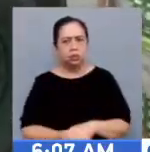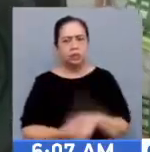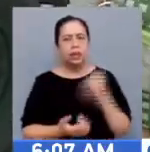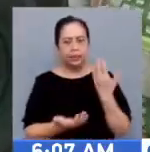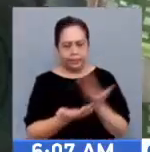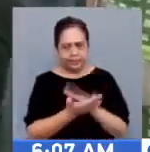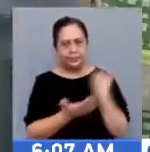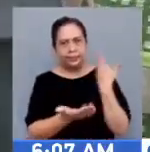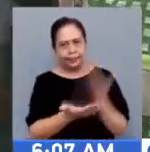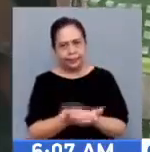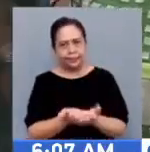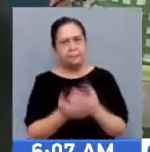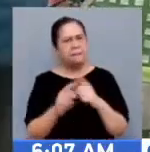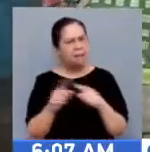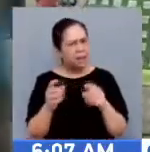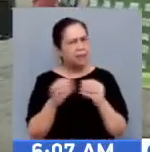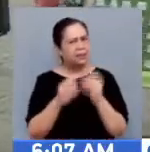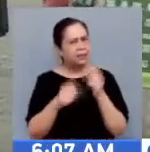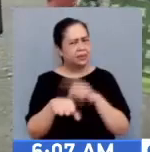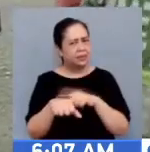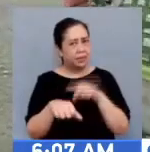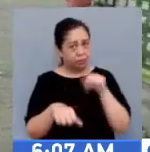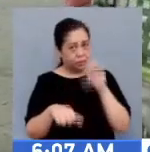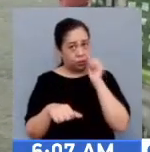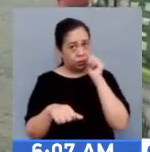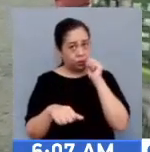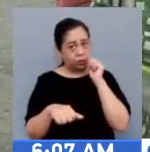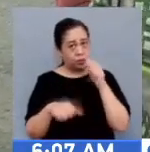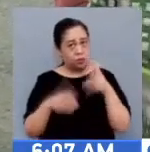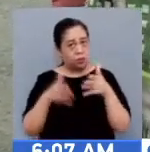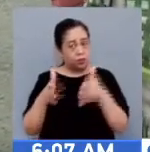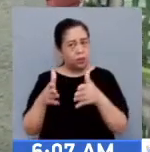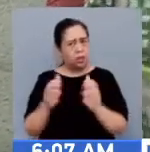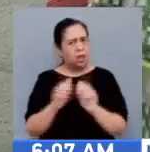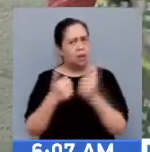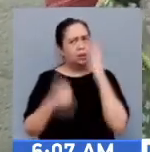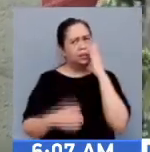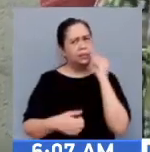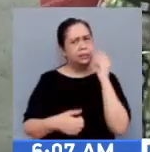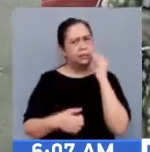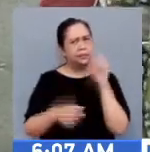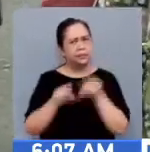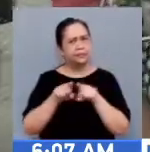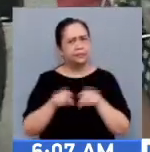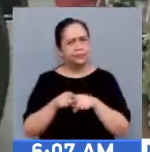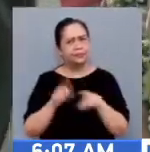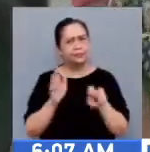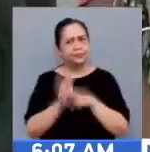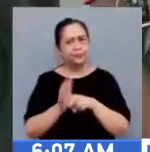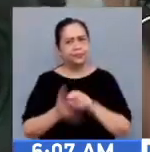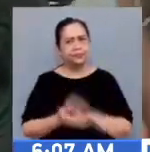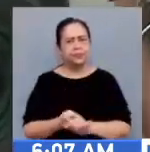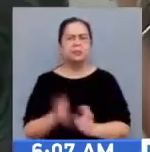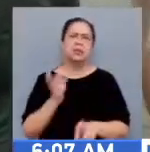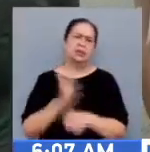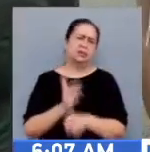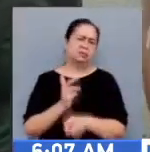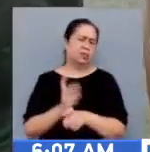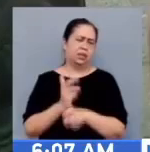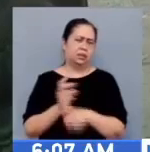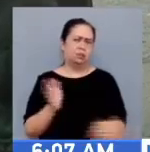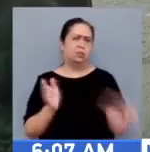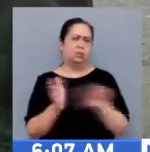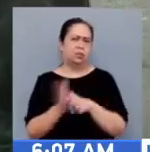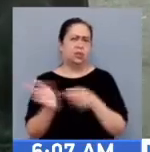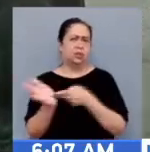Pero normally, ito ay yung ruta parate. Kamusta ang experience mo bilang... Mahirap po. Mahirap sumakay.